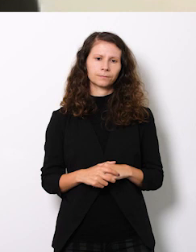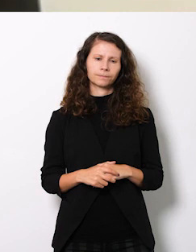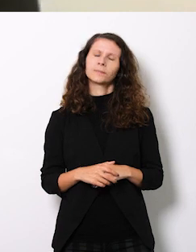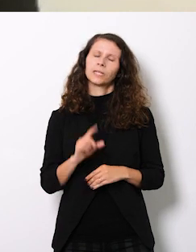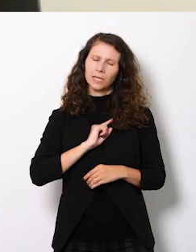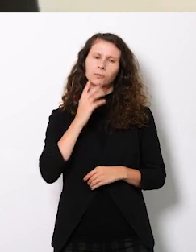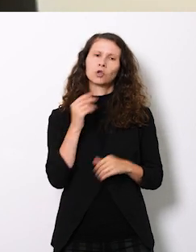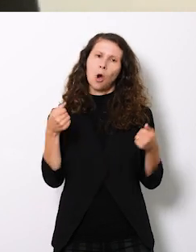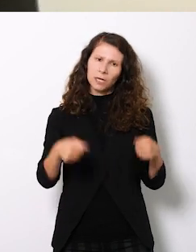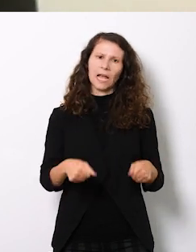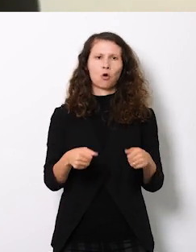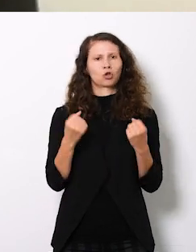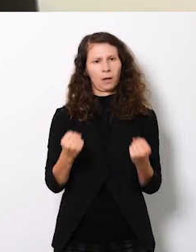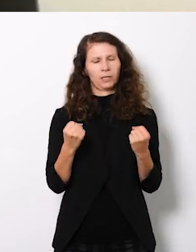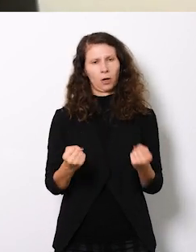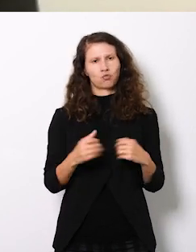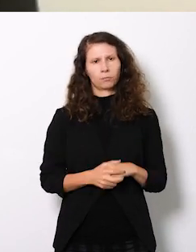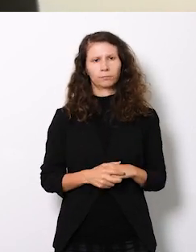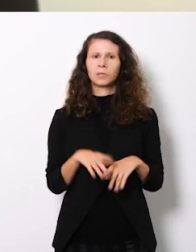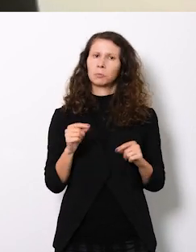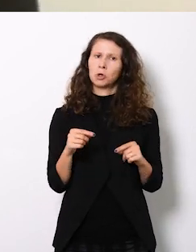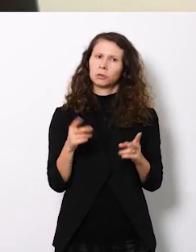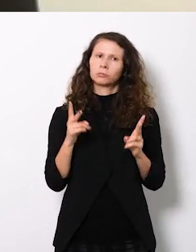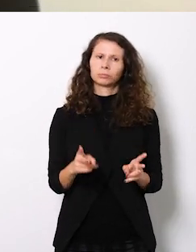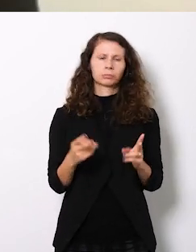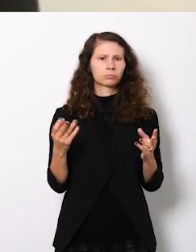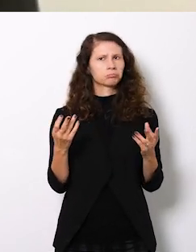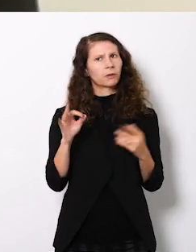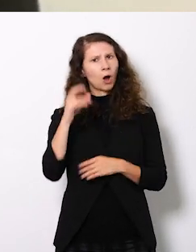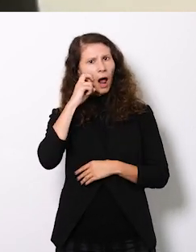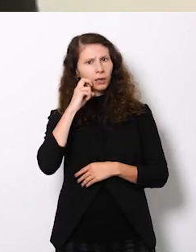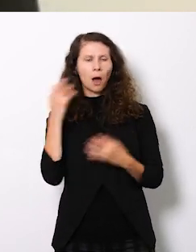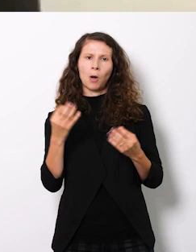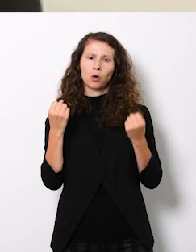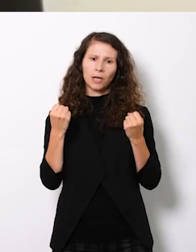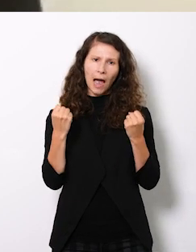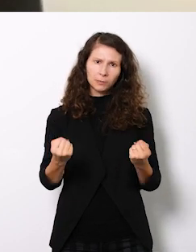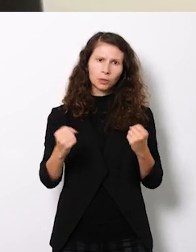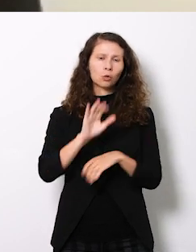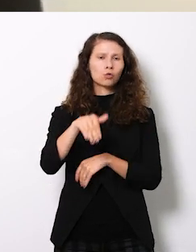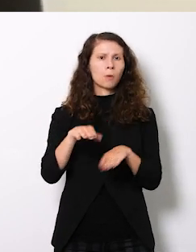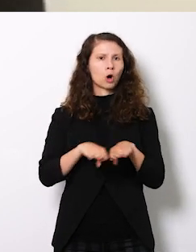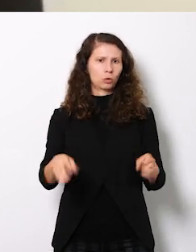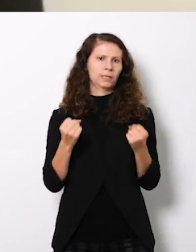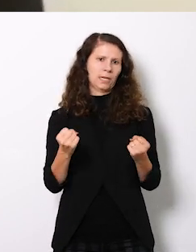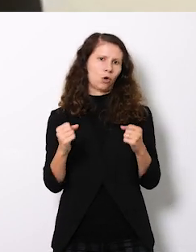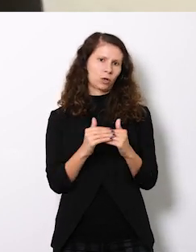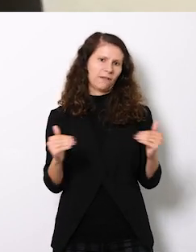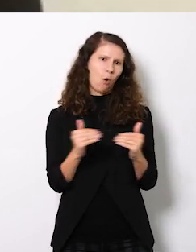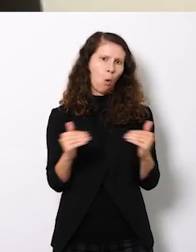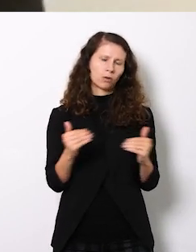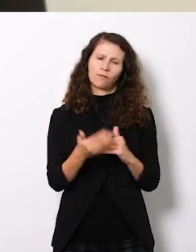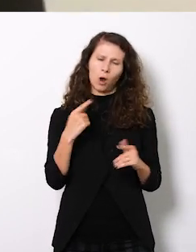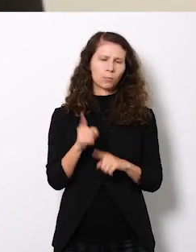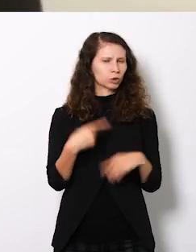obligatorische Absicherung, also man muss absichern, im Alter oberhalb des Grundsicherungsniveaus zu sein, damit man